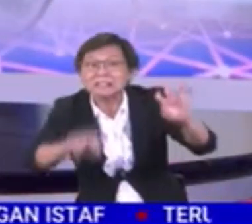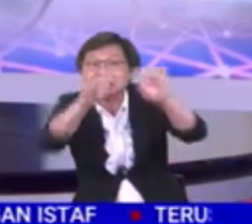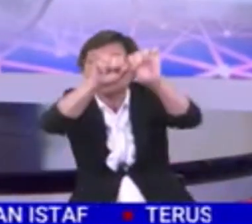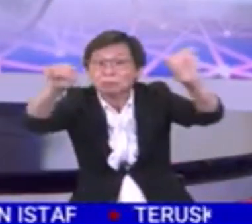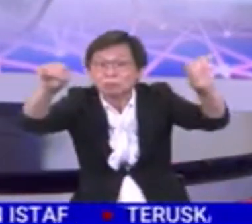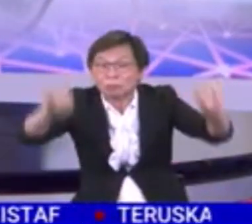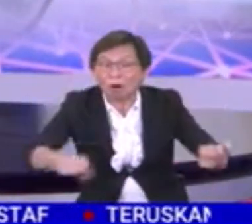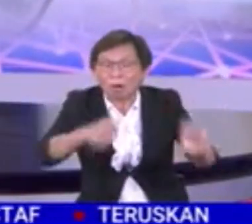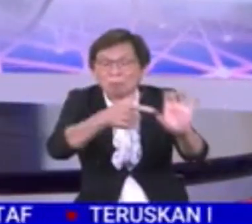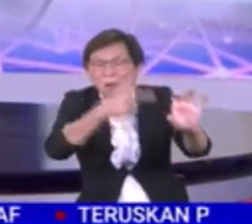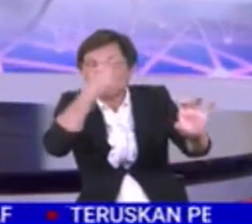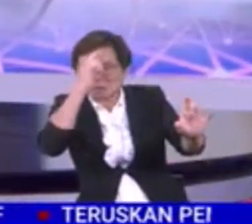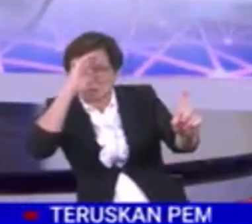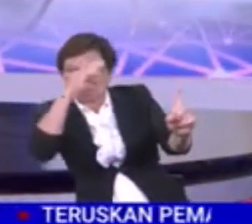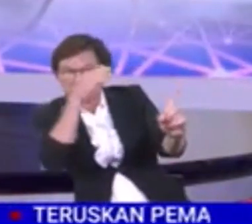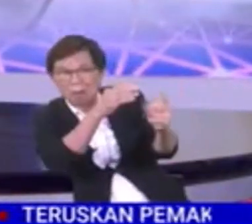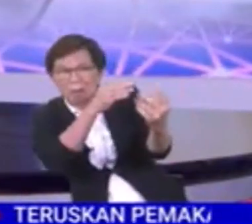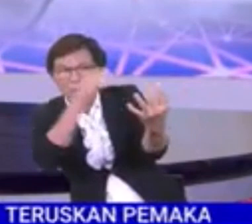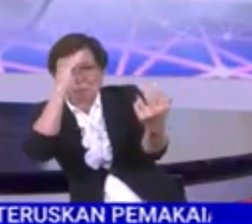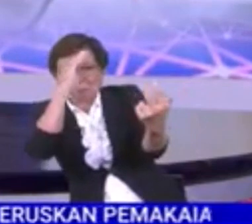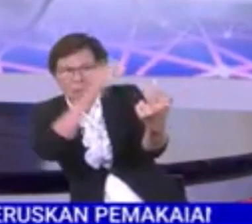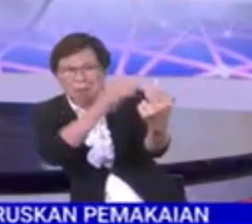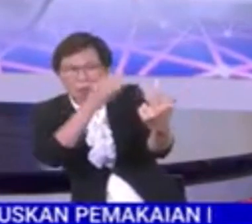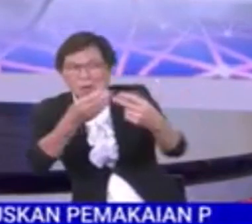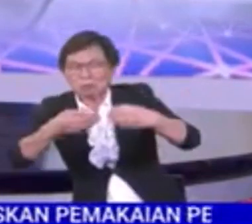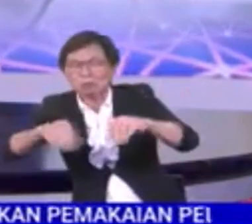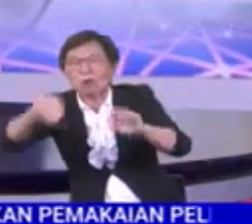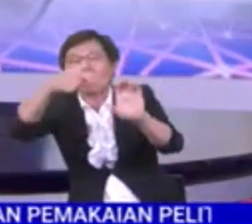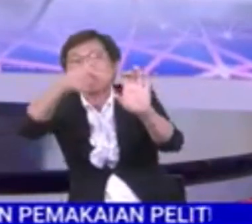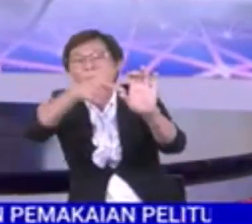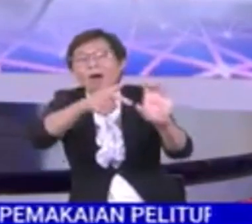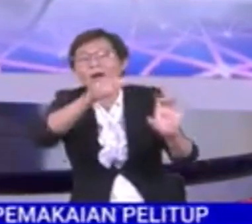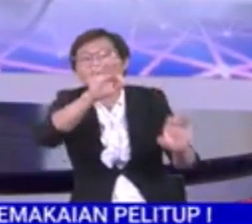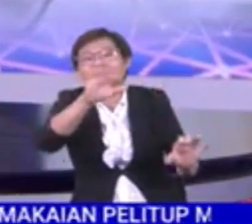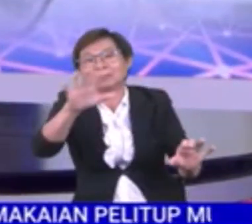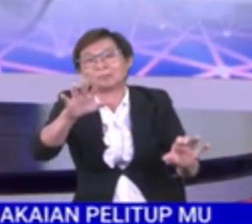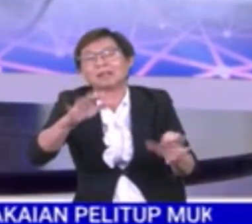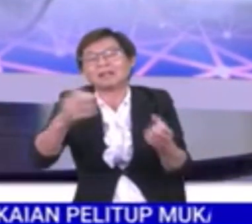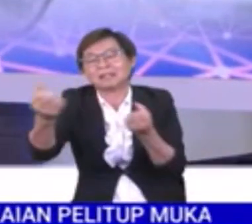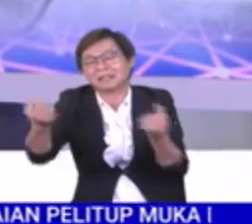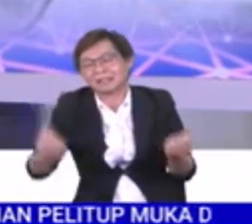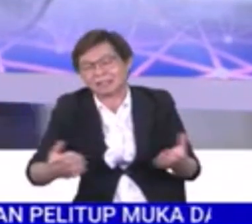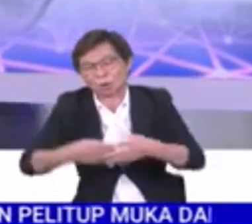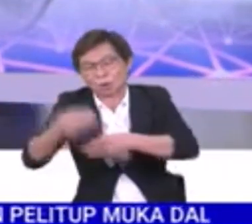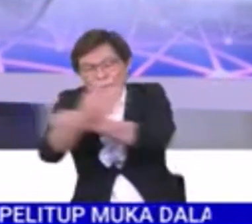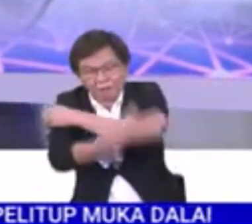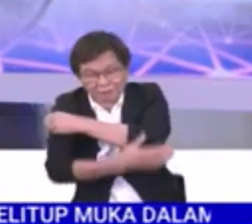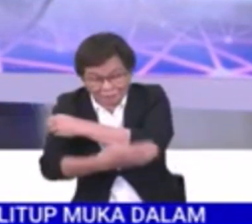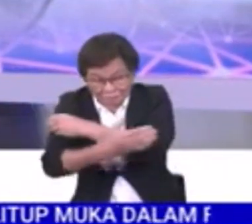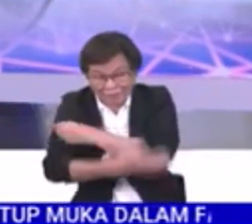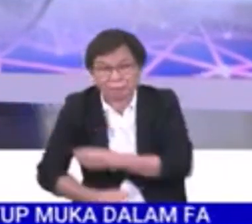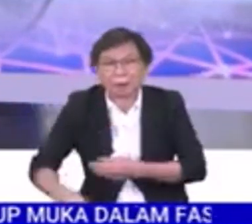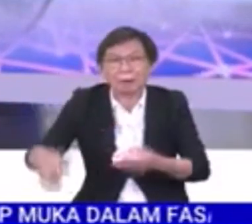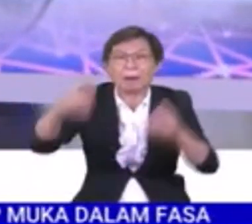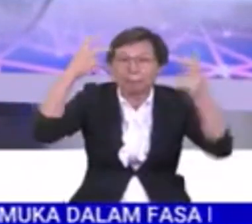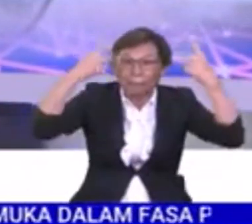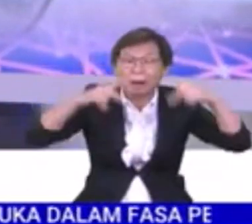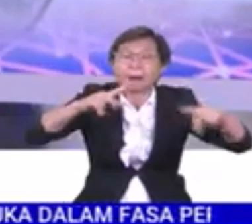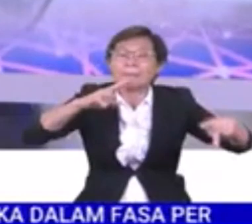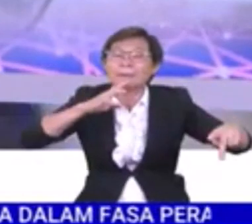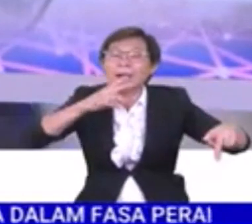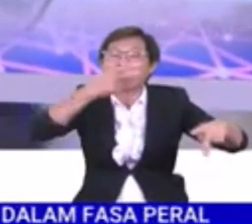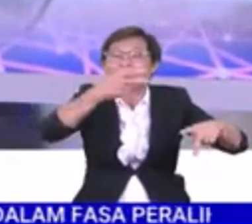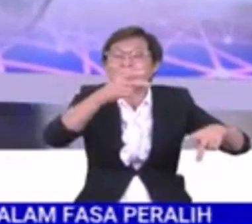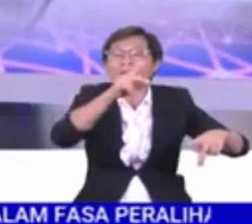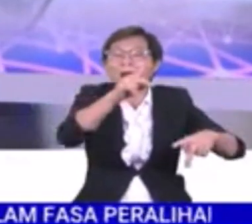berhubung dakwaan menjual minyak rontgen puluh lima Kepada kendaraan pendaftaran asing pengarahannya memakai Wulan waborobo berkata